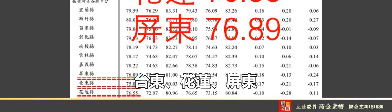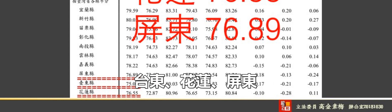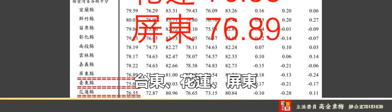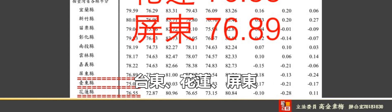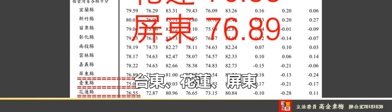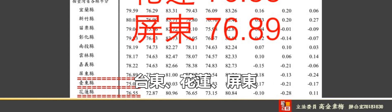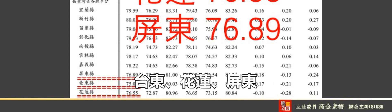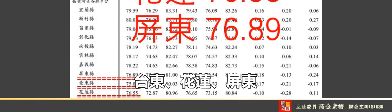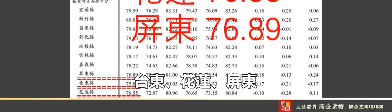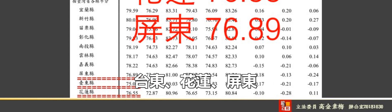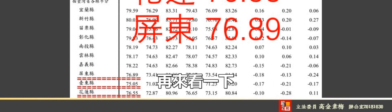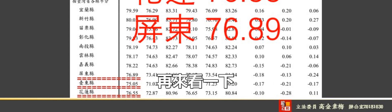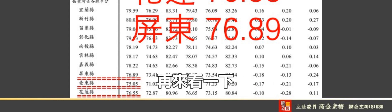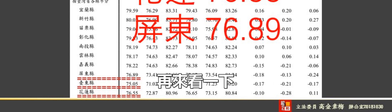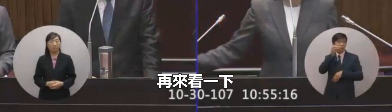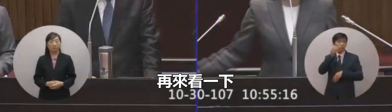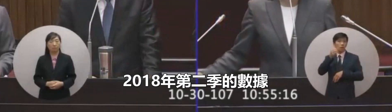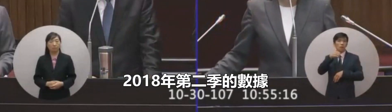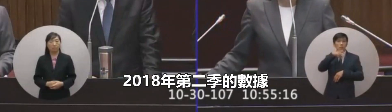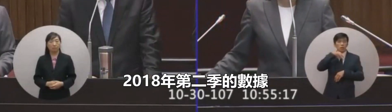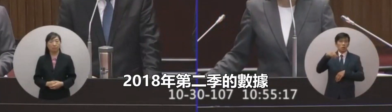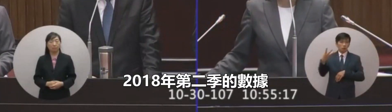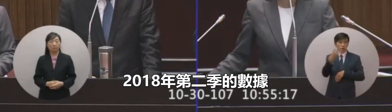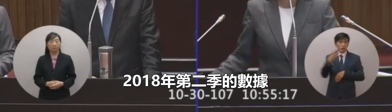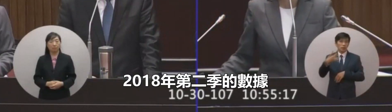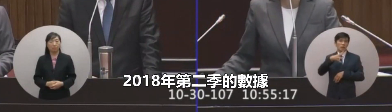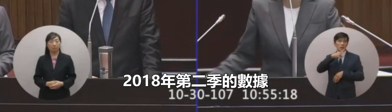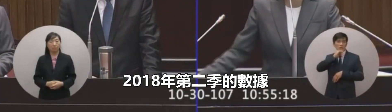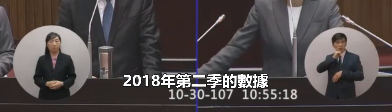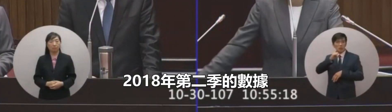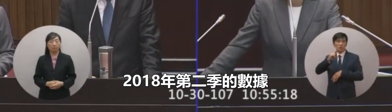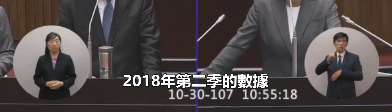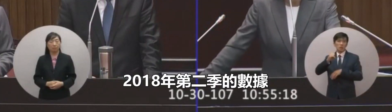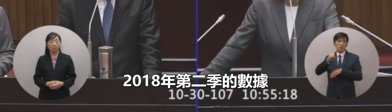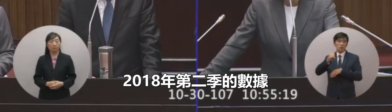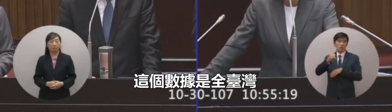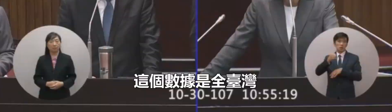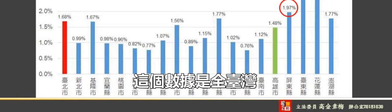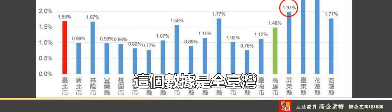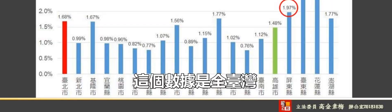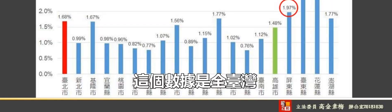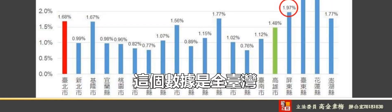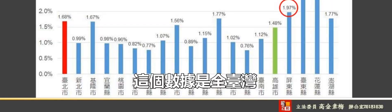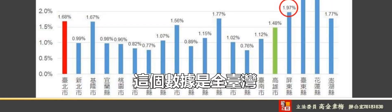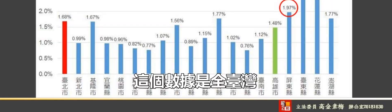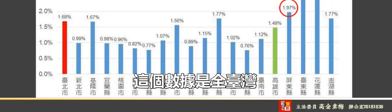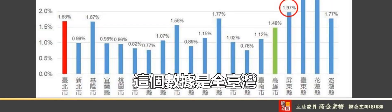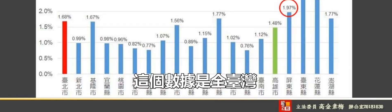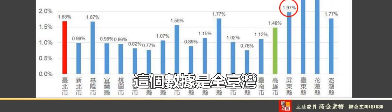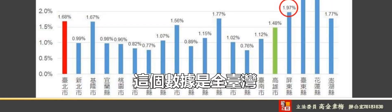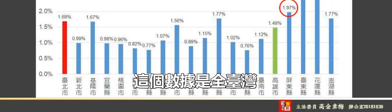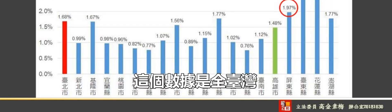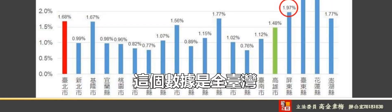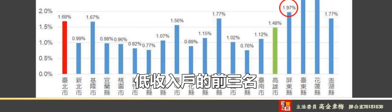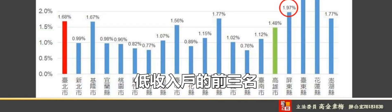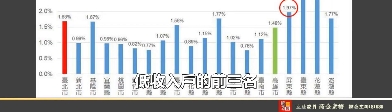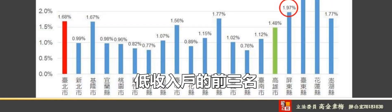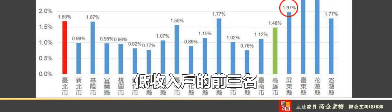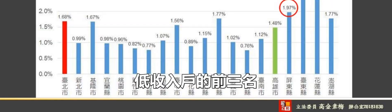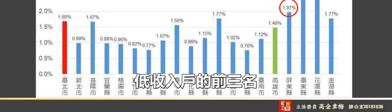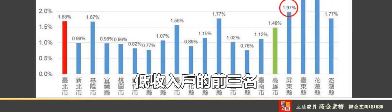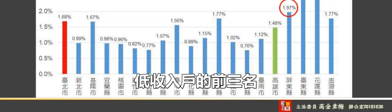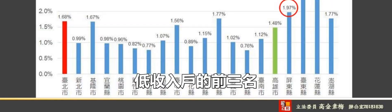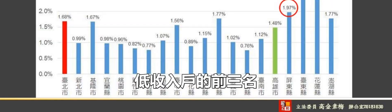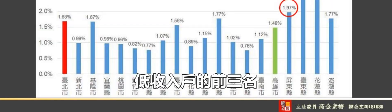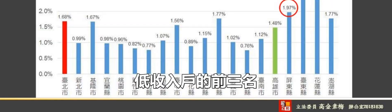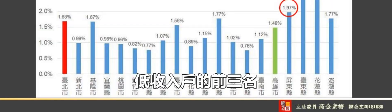莲、屏东。再来看一下2018年第二季的数据，这个数据是全台湾低